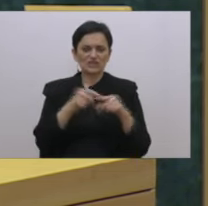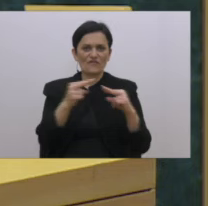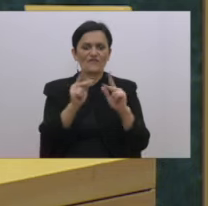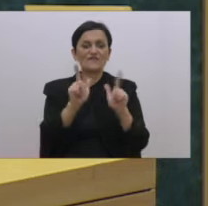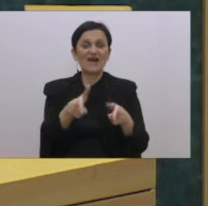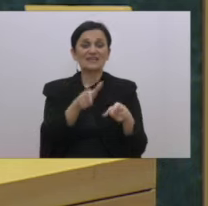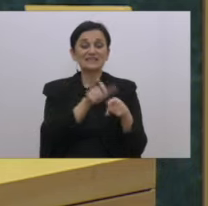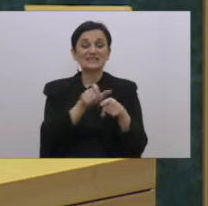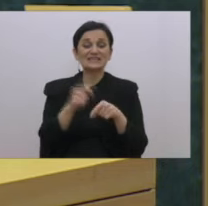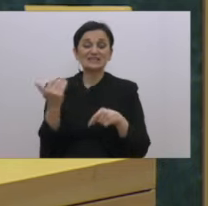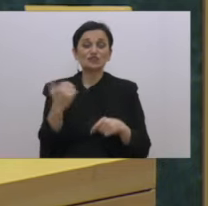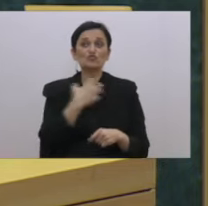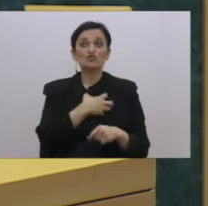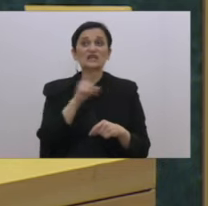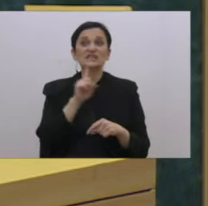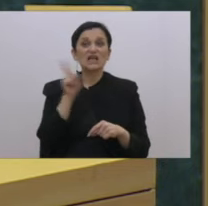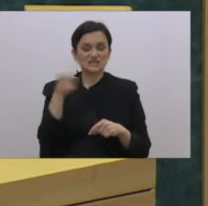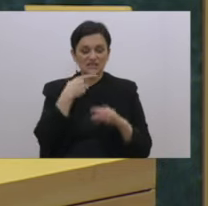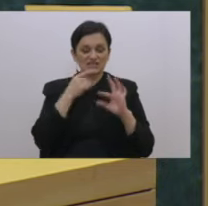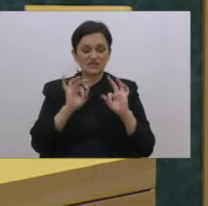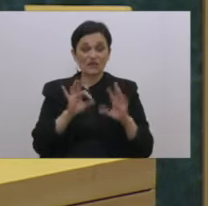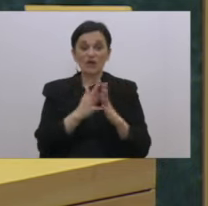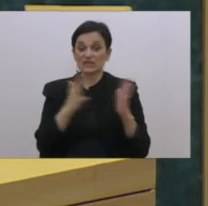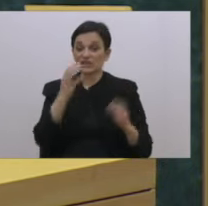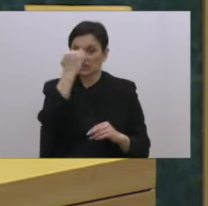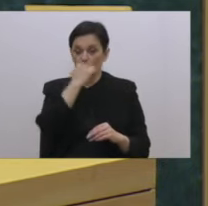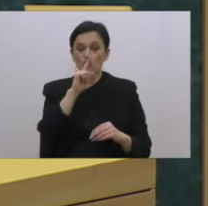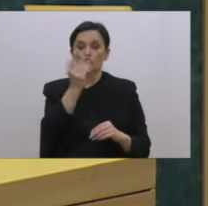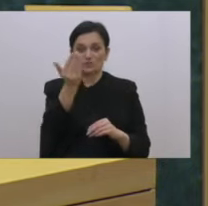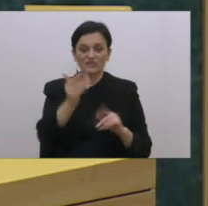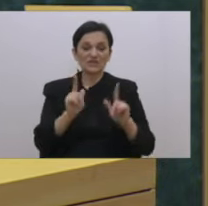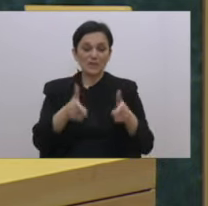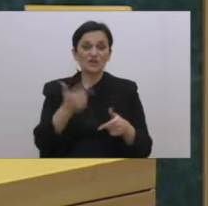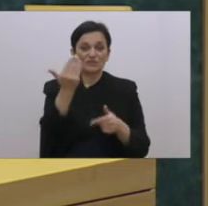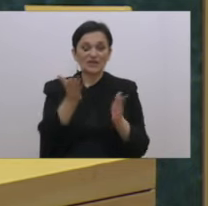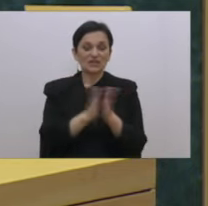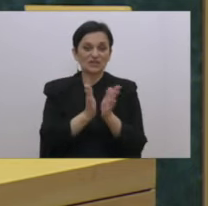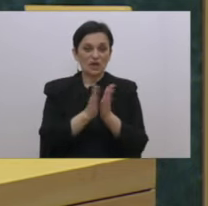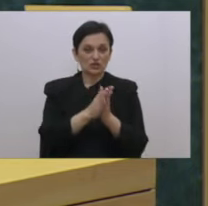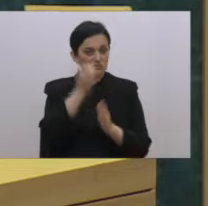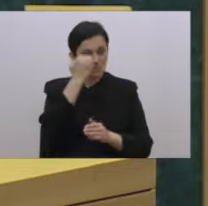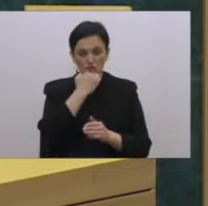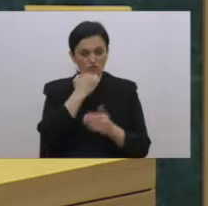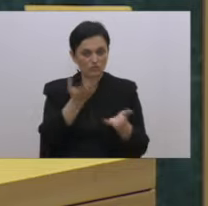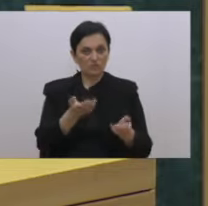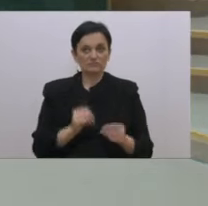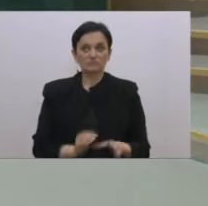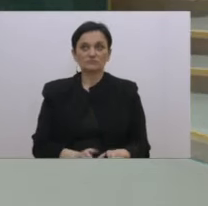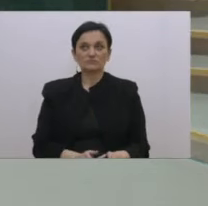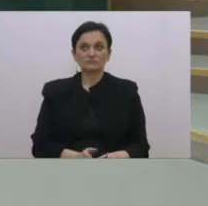იმ სიტყვის მნიშვნელობას, რაც მან აღნიშნა. დიდი მადლობა, რომ თქვენს დამეთანხმეთ თქვენი ტაშით, გვადლობთ.